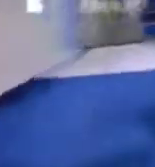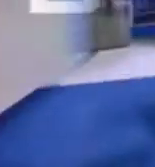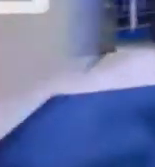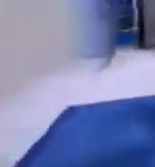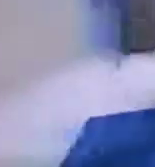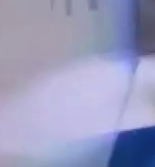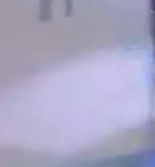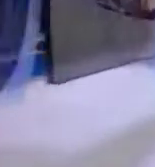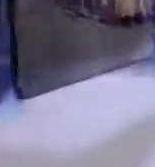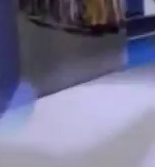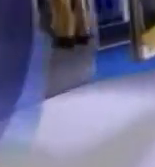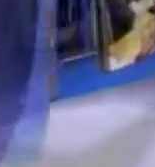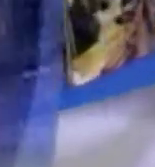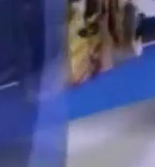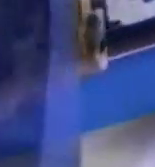Дякую за перегляд!